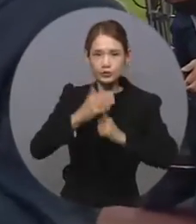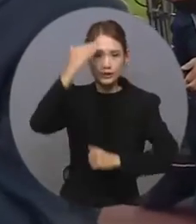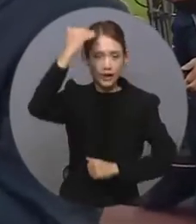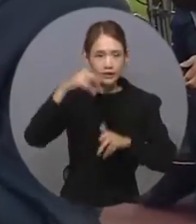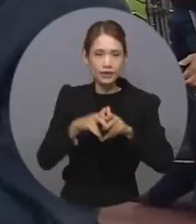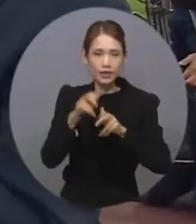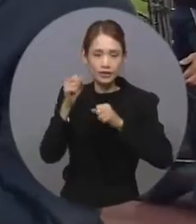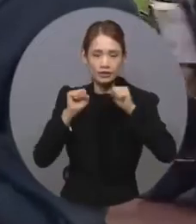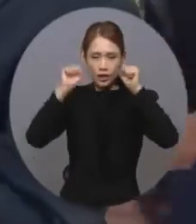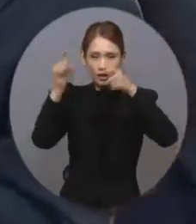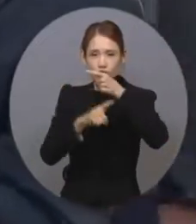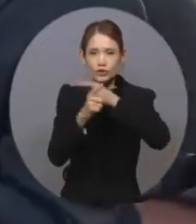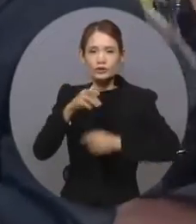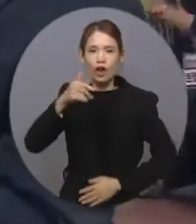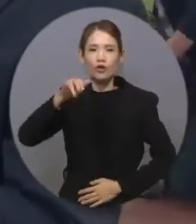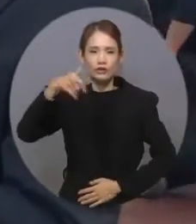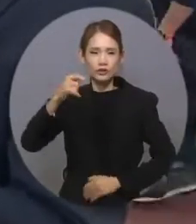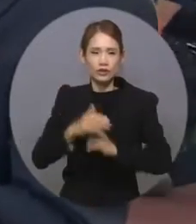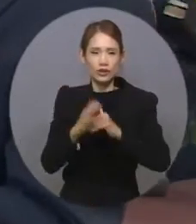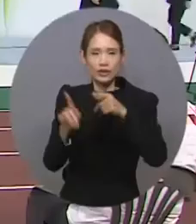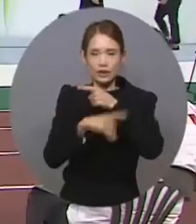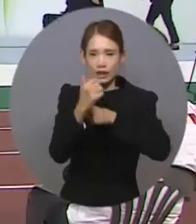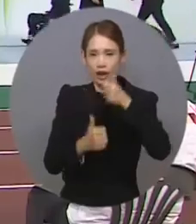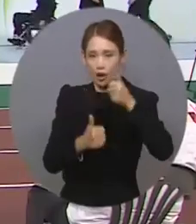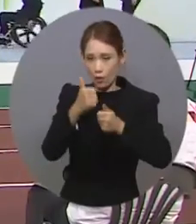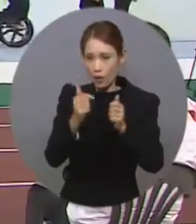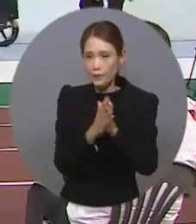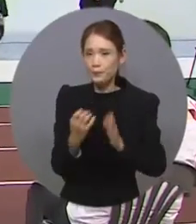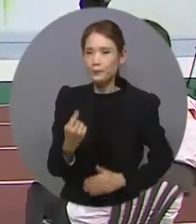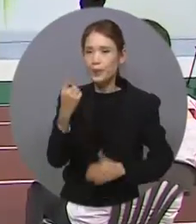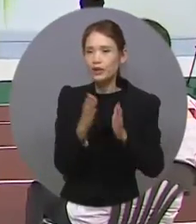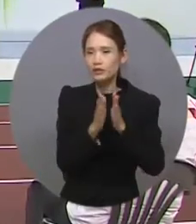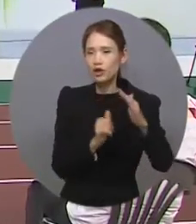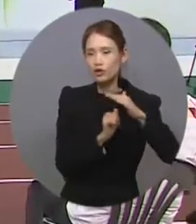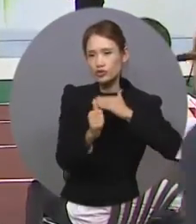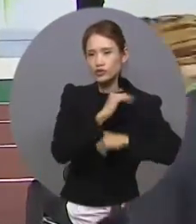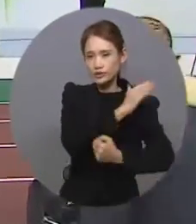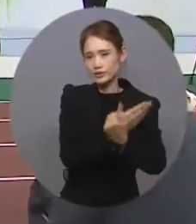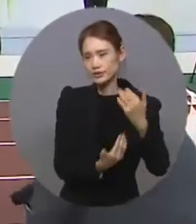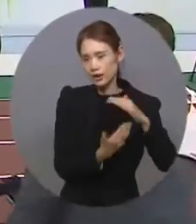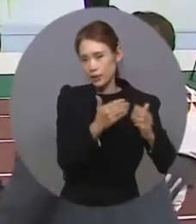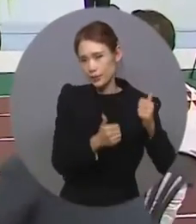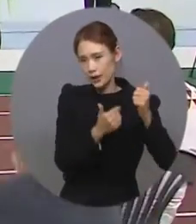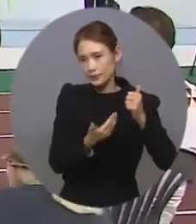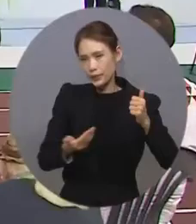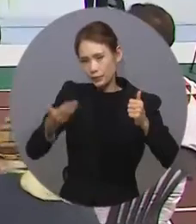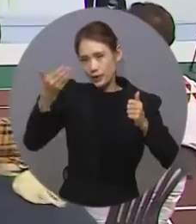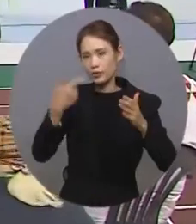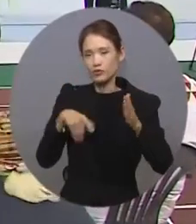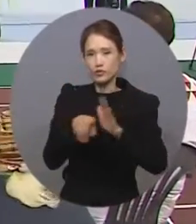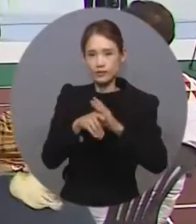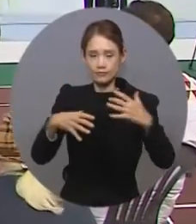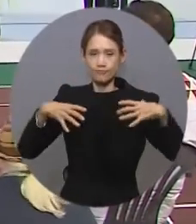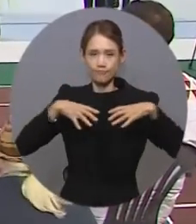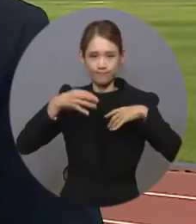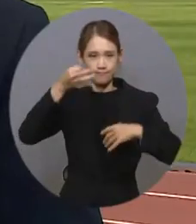대한장애인체육회 정진남 회장은 이번 대회를 기점으로 선수들의 기량 향상을 위해 나서겠다는 포부를